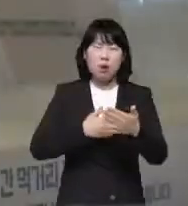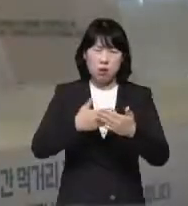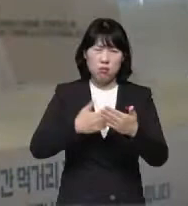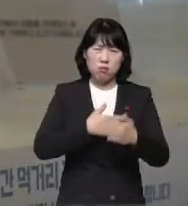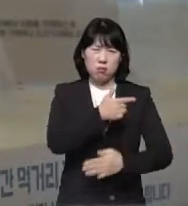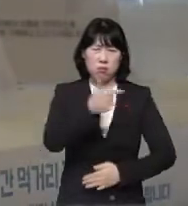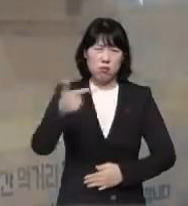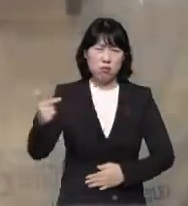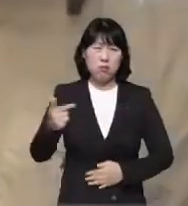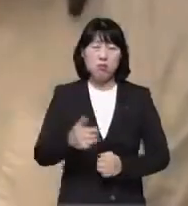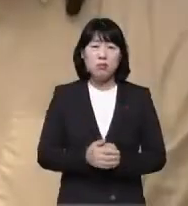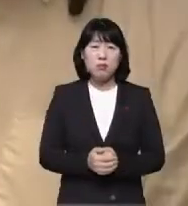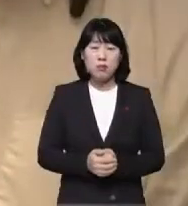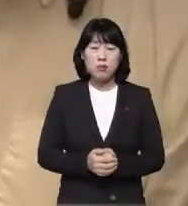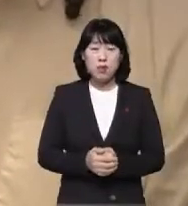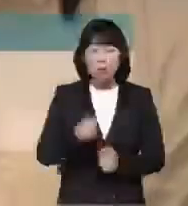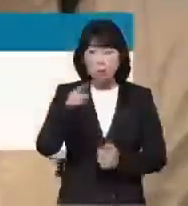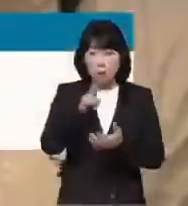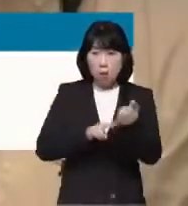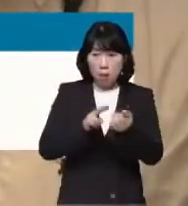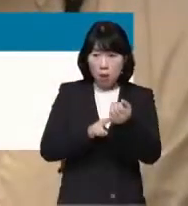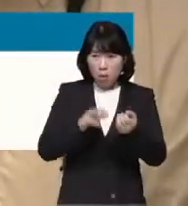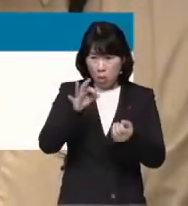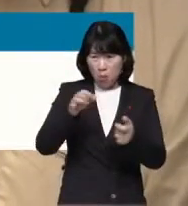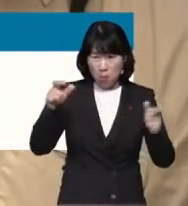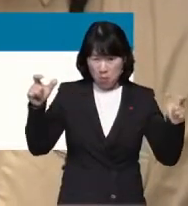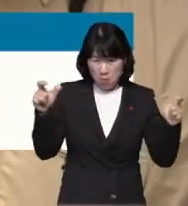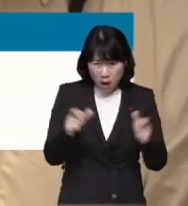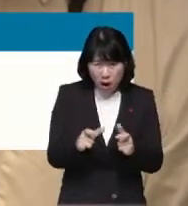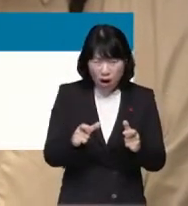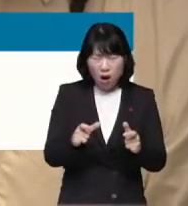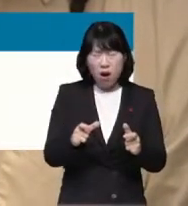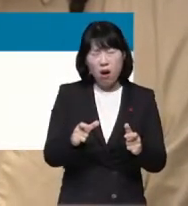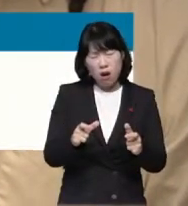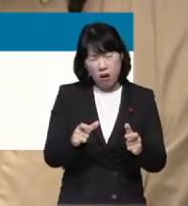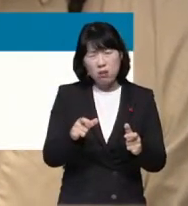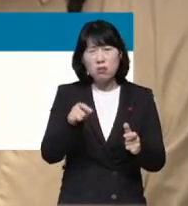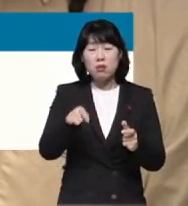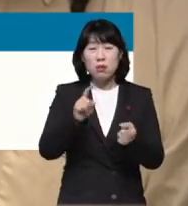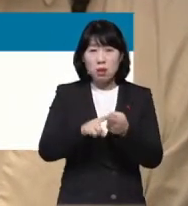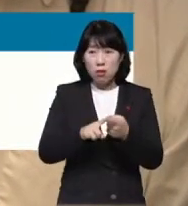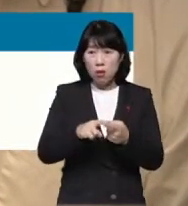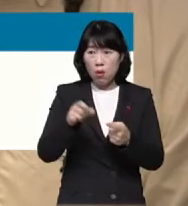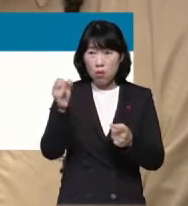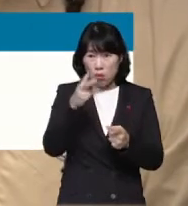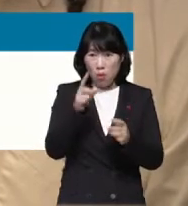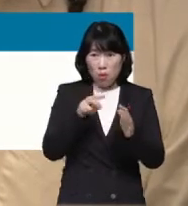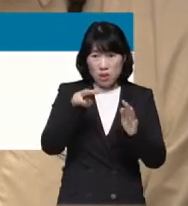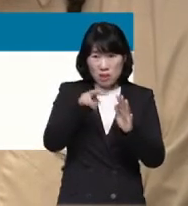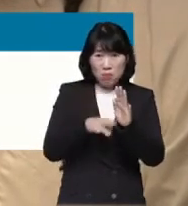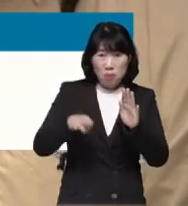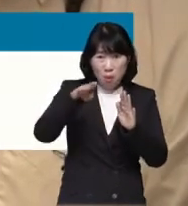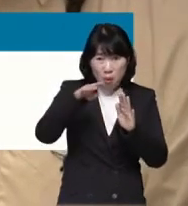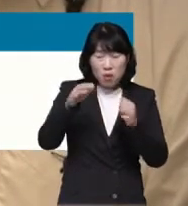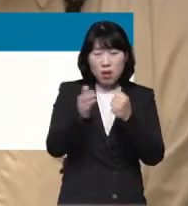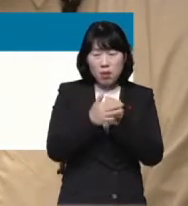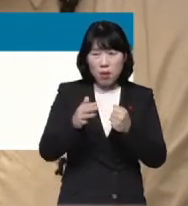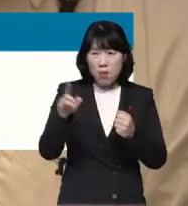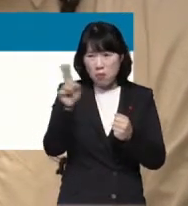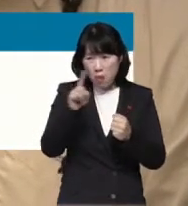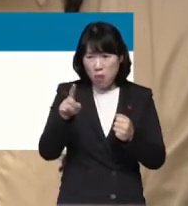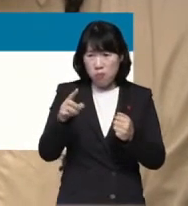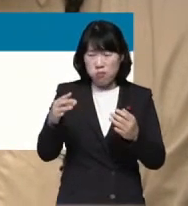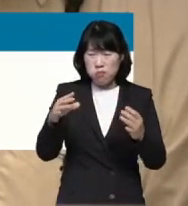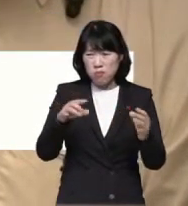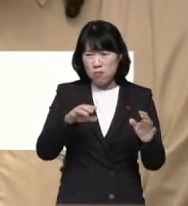마음뿐입니다. 매출이 절반 이하로 떨어져 있는 상태인데 여기에서 또 2단계가 올라가서 또 어떤 제재가